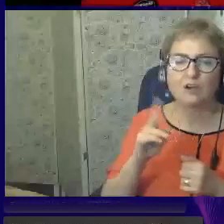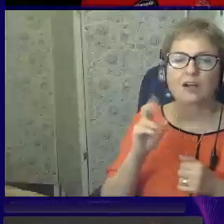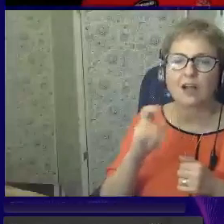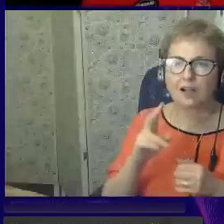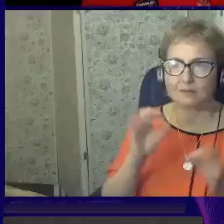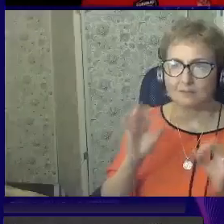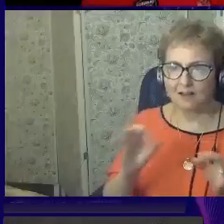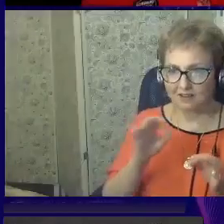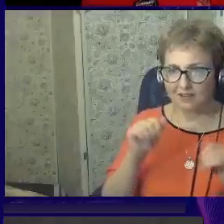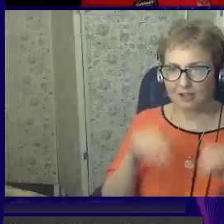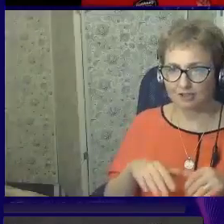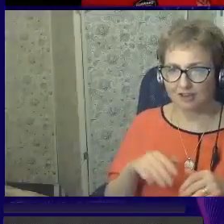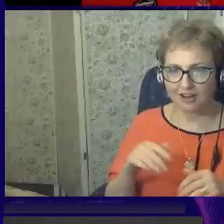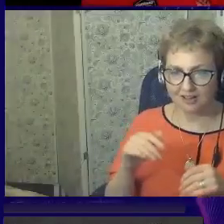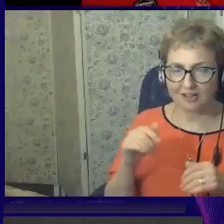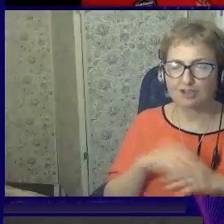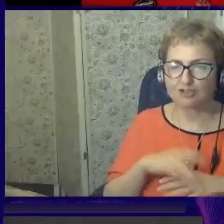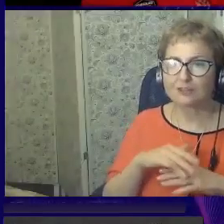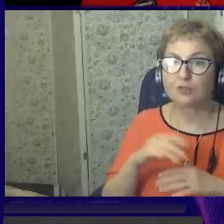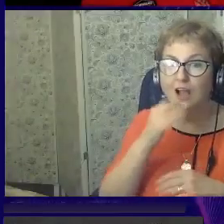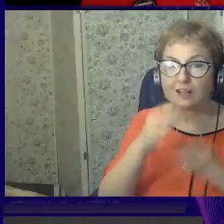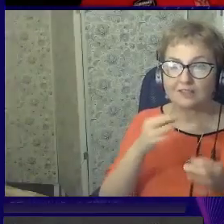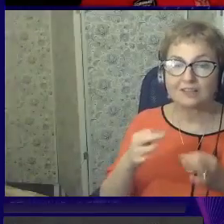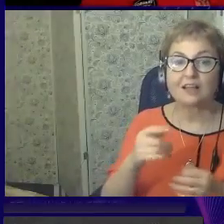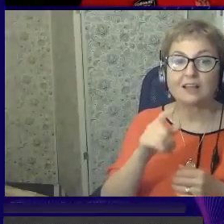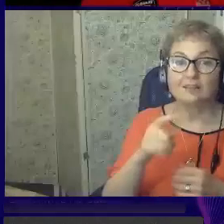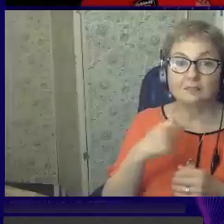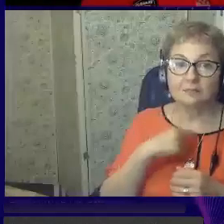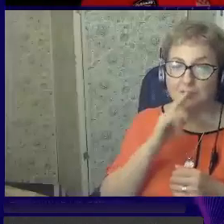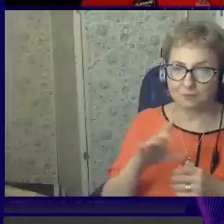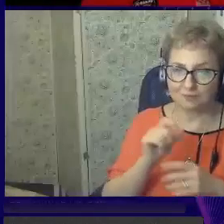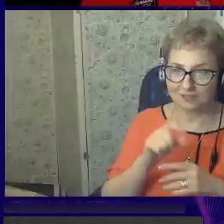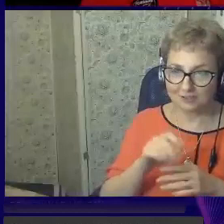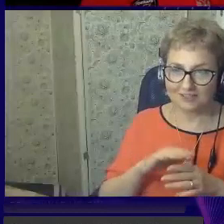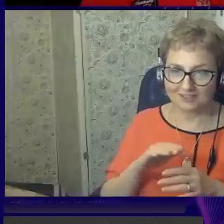решают. Ну, еще одна задачка, но я думаю, что мы ее не будем